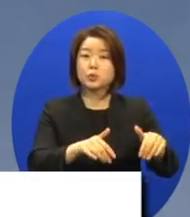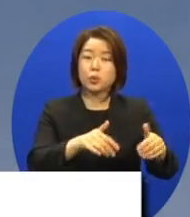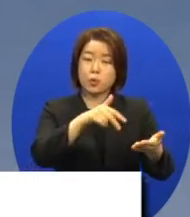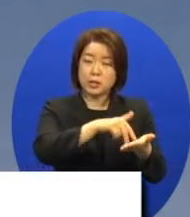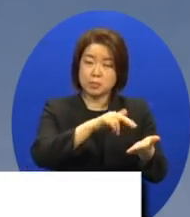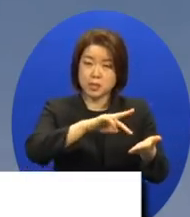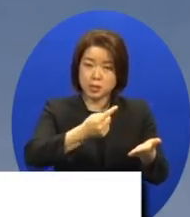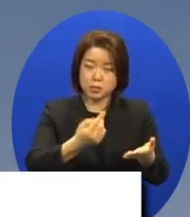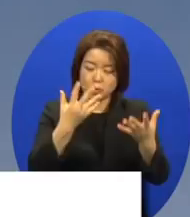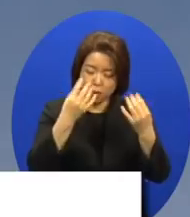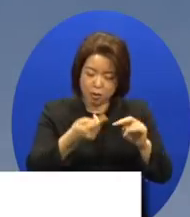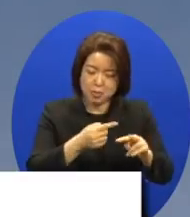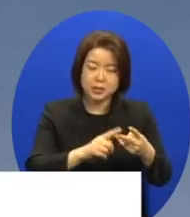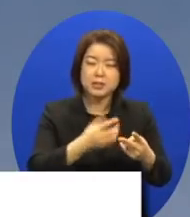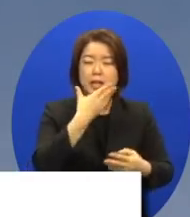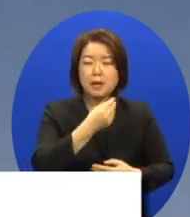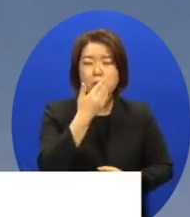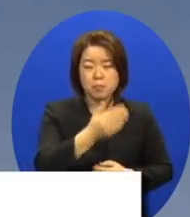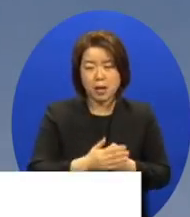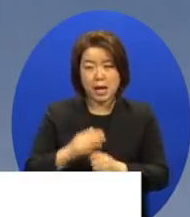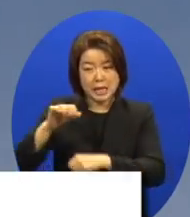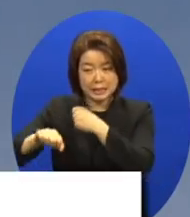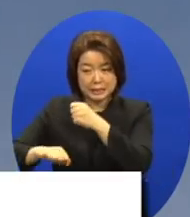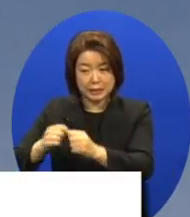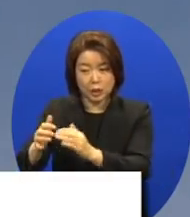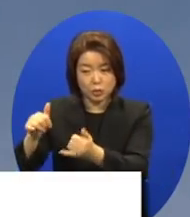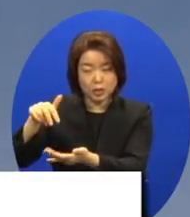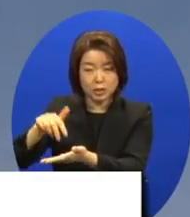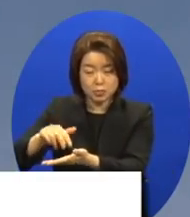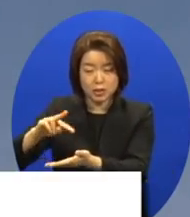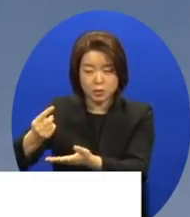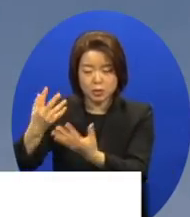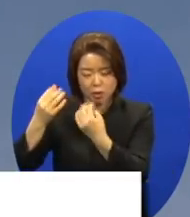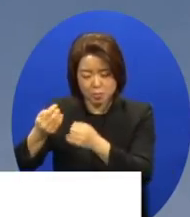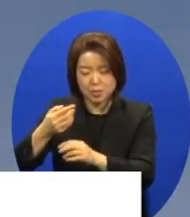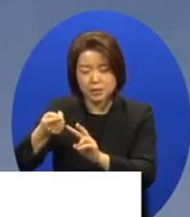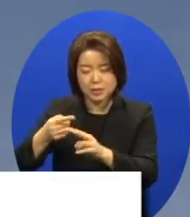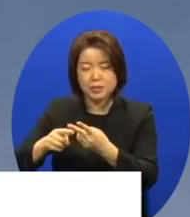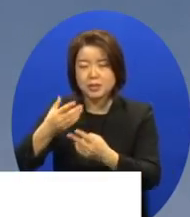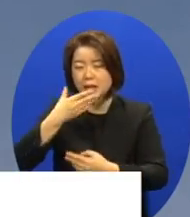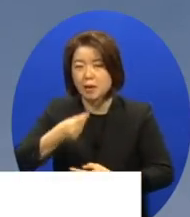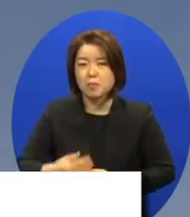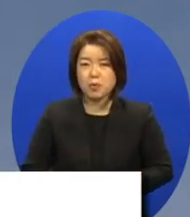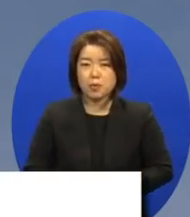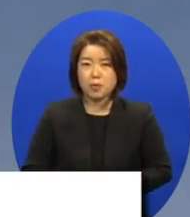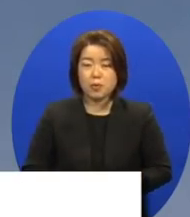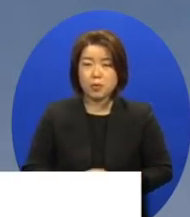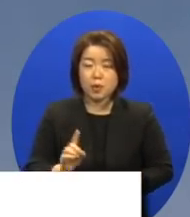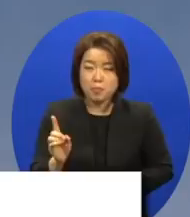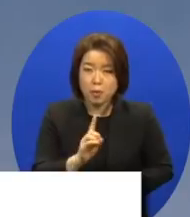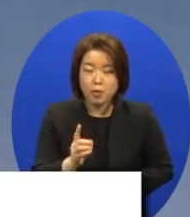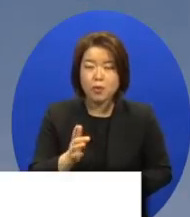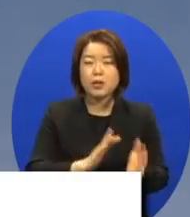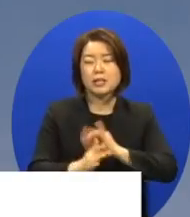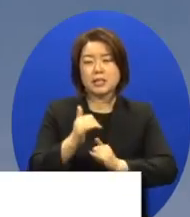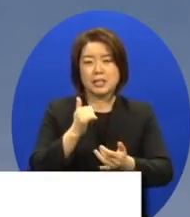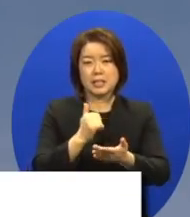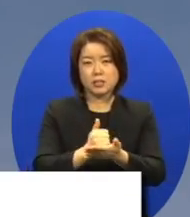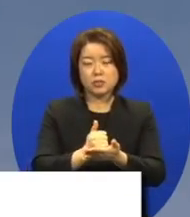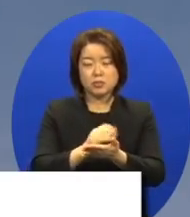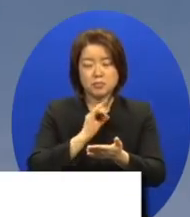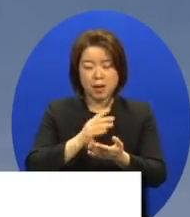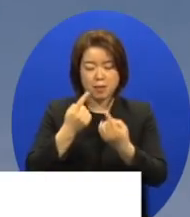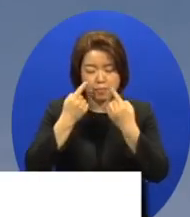행복할 수 있고 자유인으로서 돌 맞은 데 행복할 수 있습니다 예수님만 분명히 그의 생명이